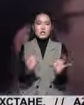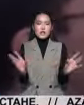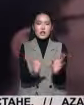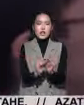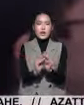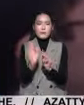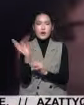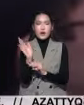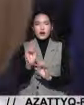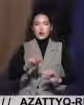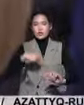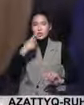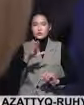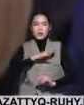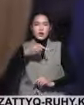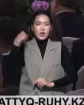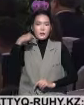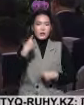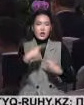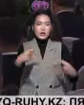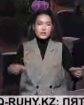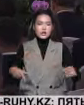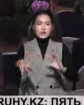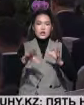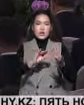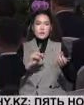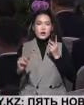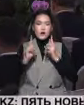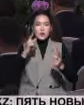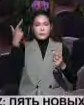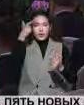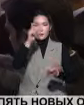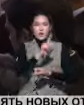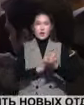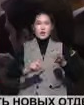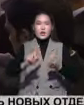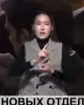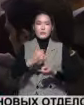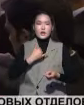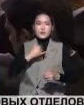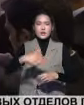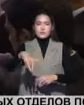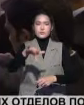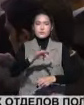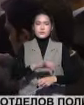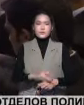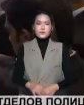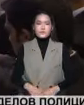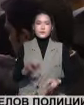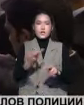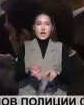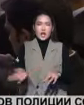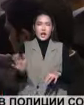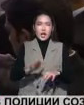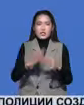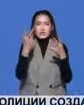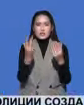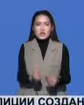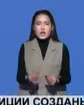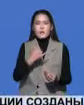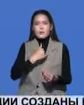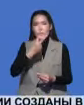лекции. Президент озвучил некоторые результаты масштабной национальной трансформации нашей страны. Это сложный процесс, но как бы ни